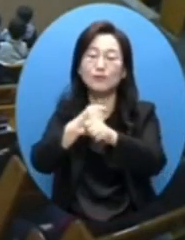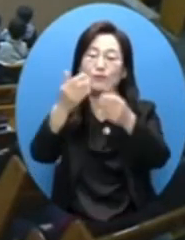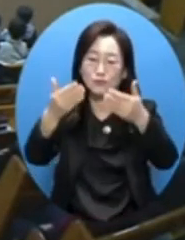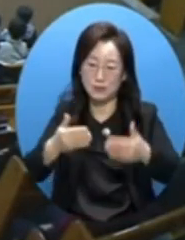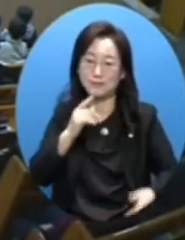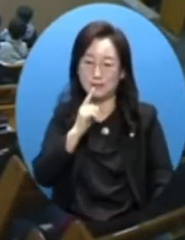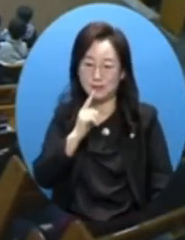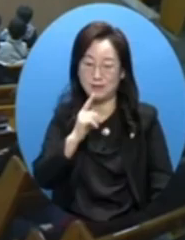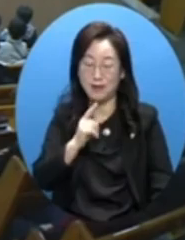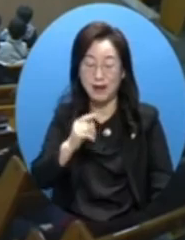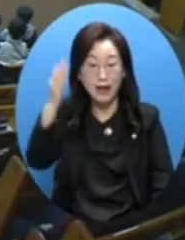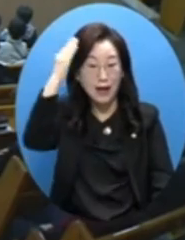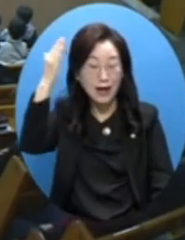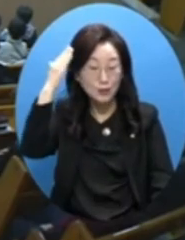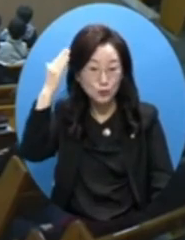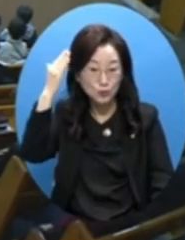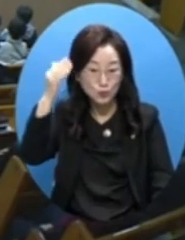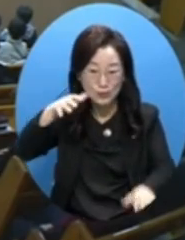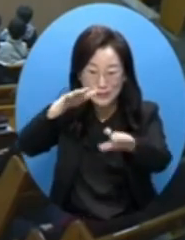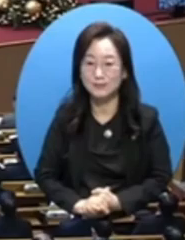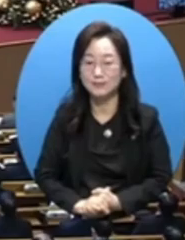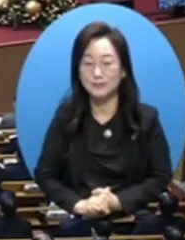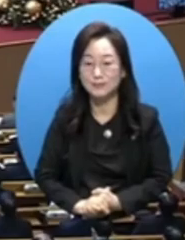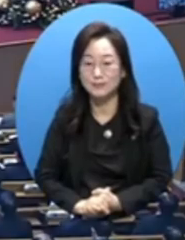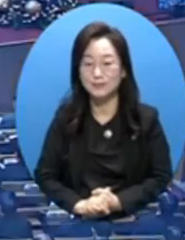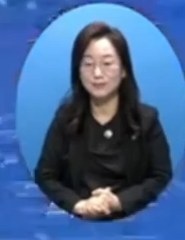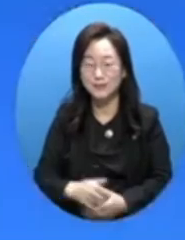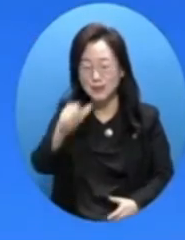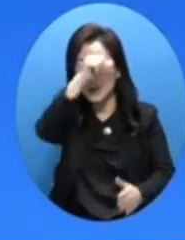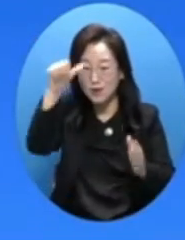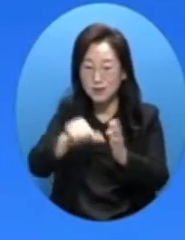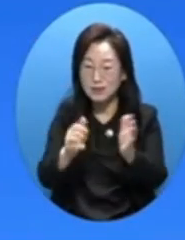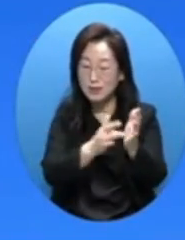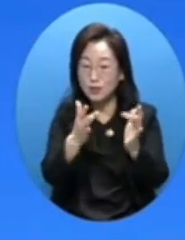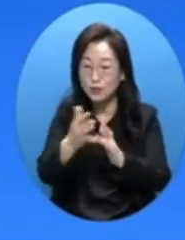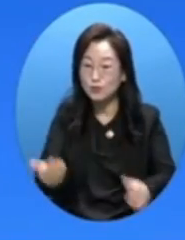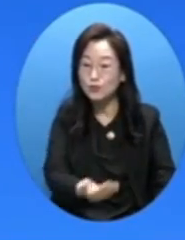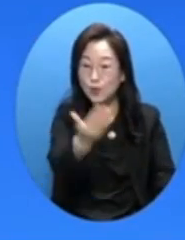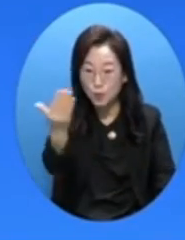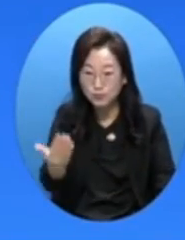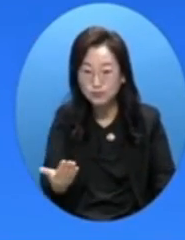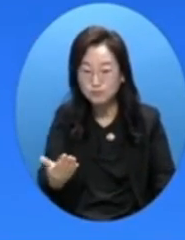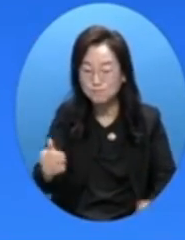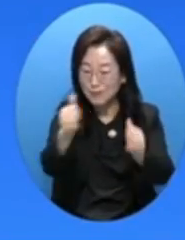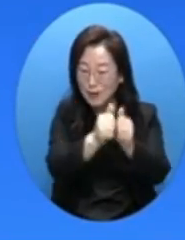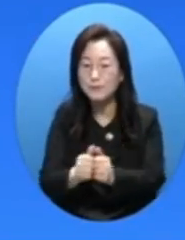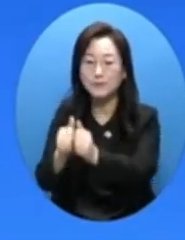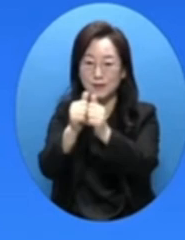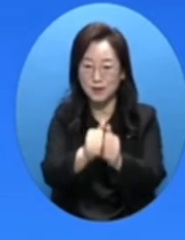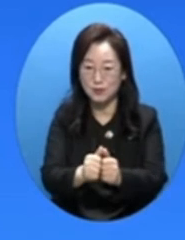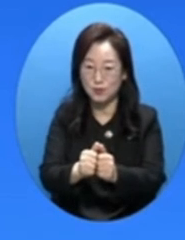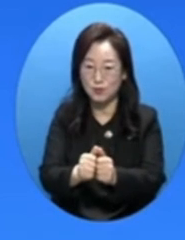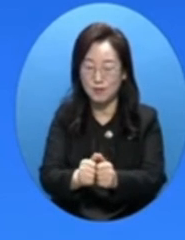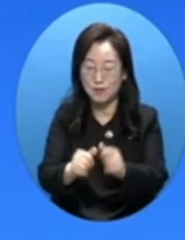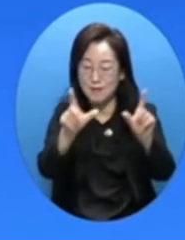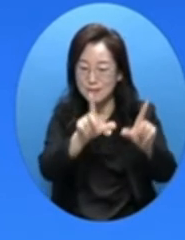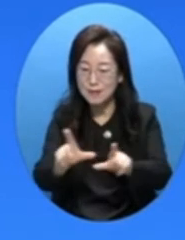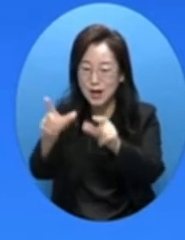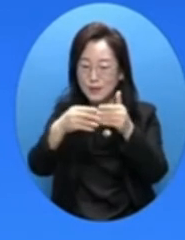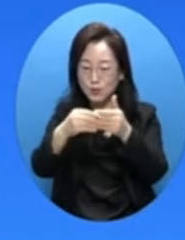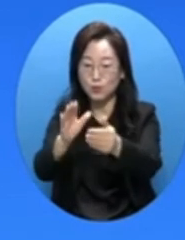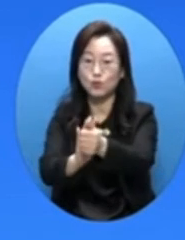의역을 해서 이렇게 가사를 지었습니다. 한평생 예수님이 여러분을 함께 하시고 여러분의 삶을 인도해